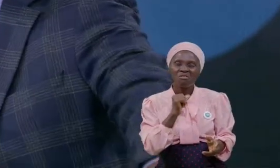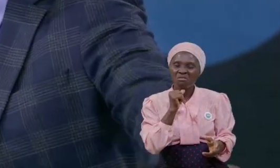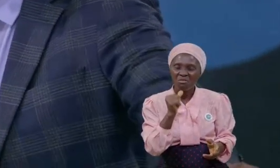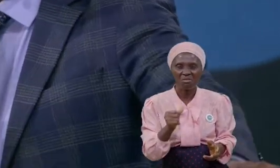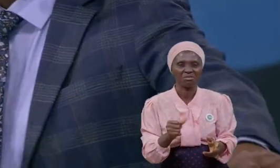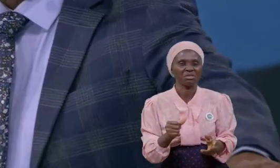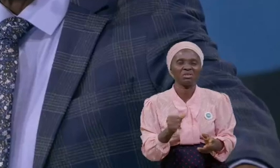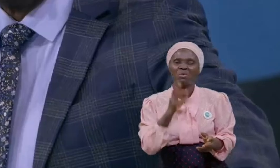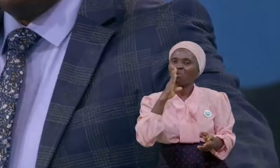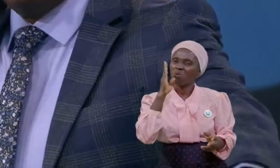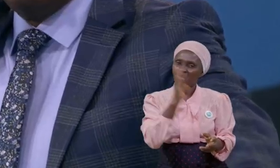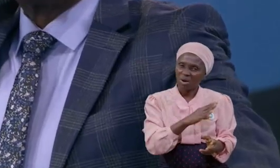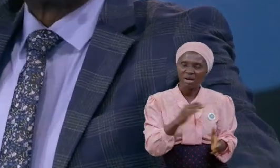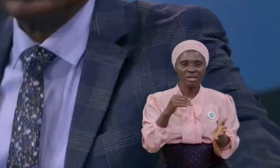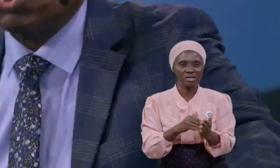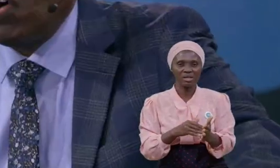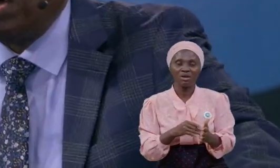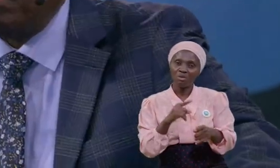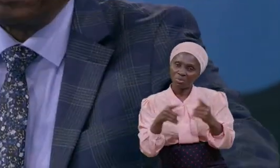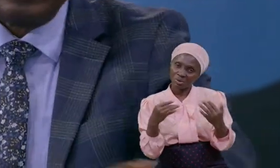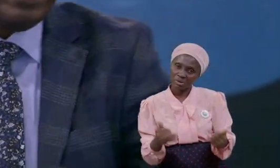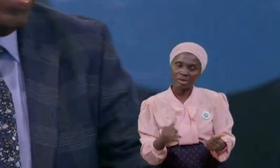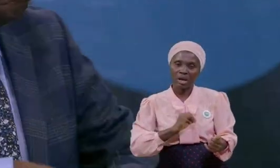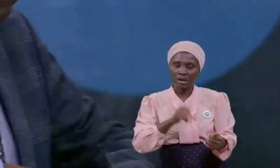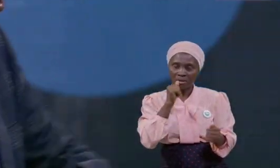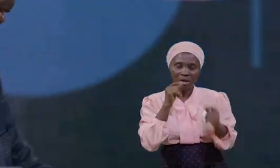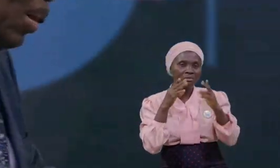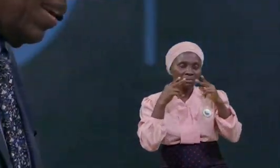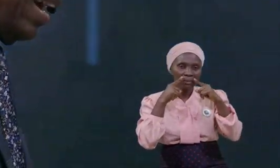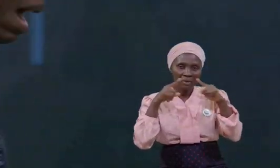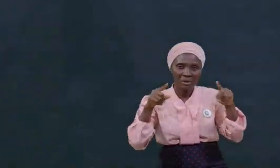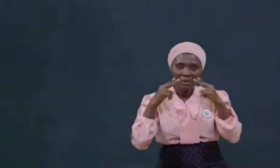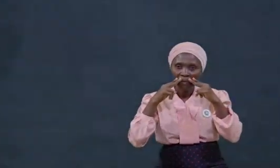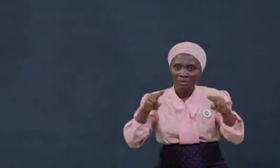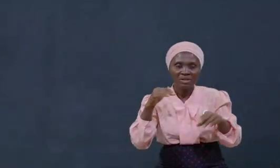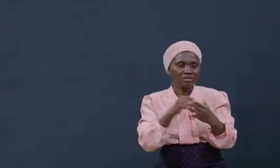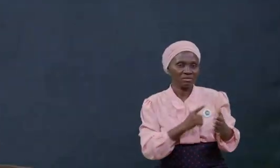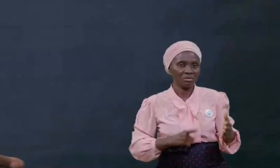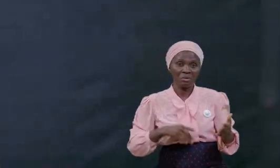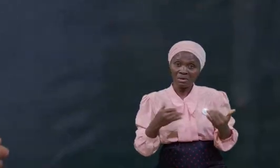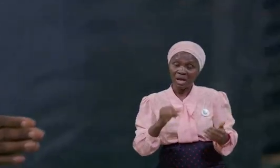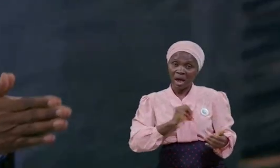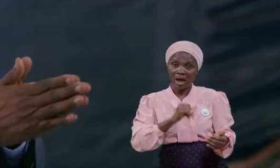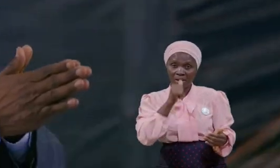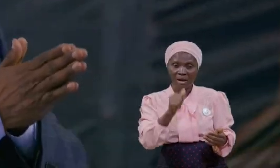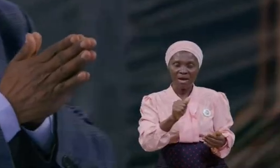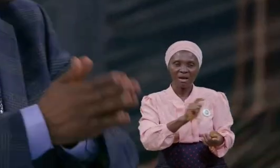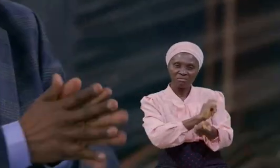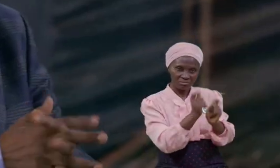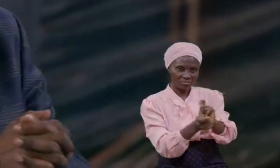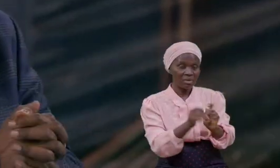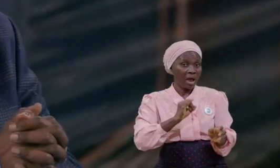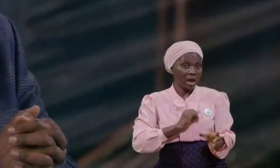suis sauvé. Je suis Paul. Je suis transformé. Je suis Paul. Et pour cela,